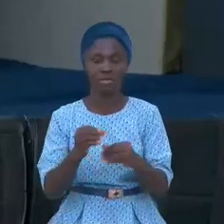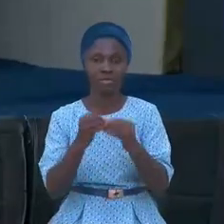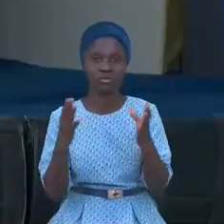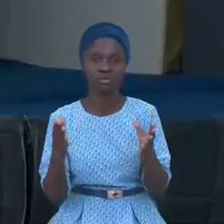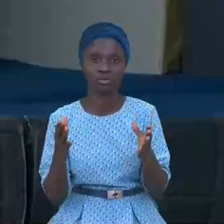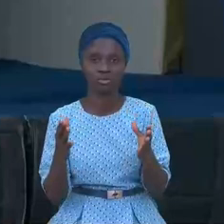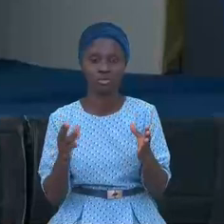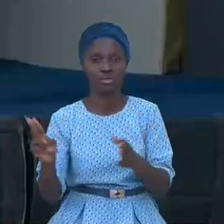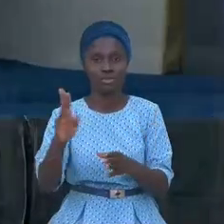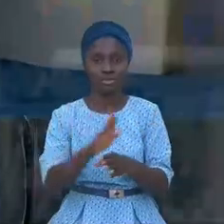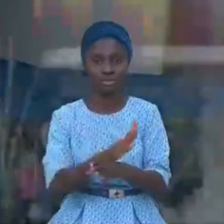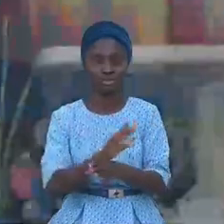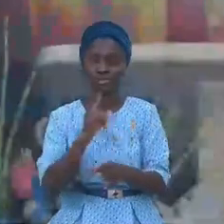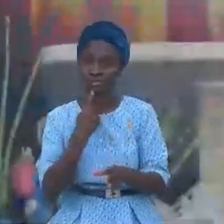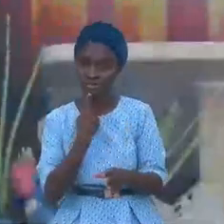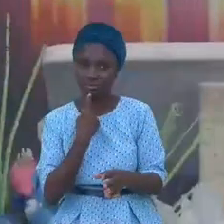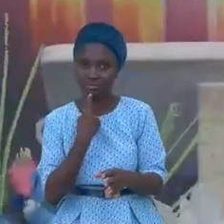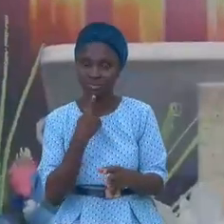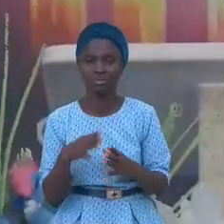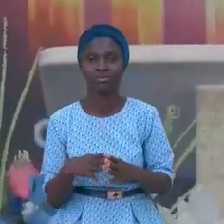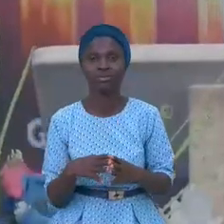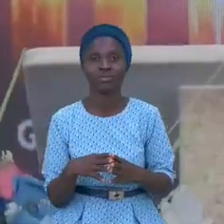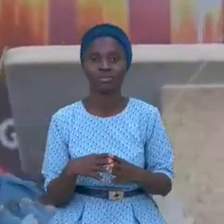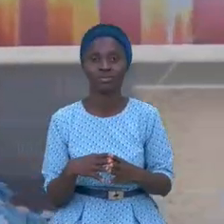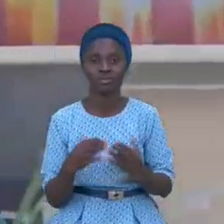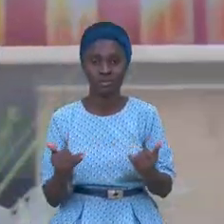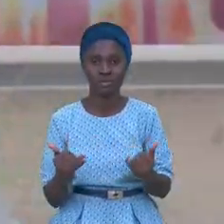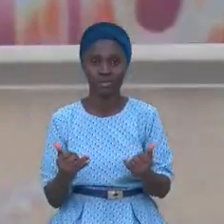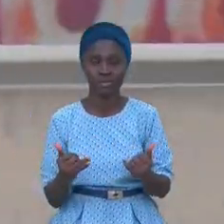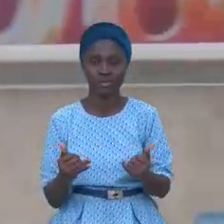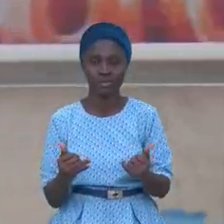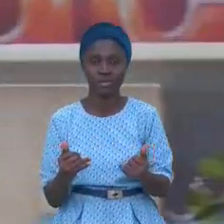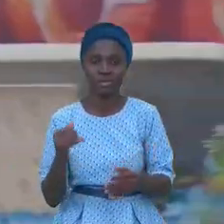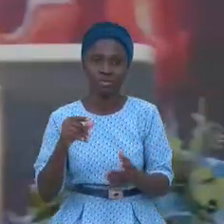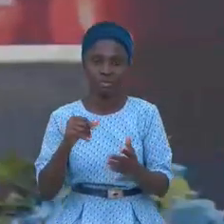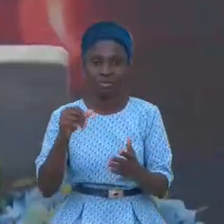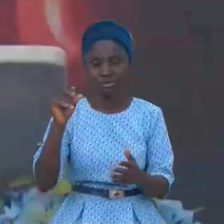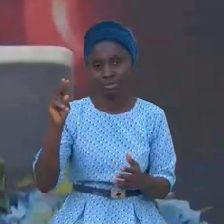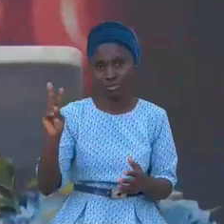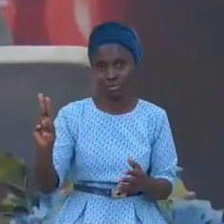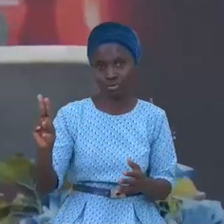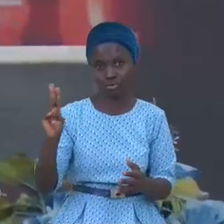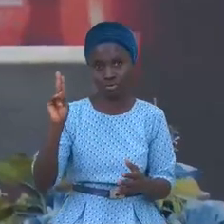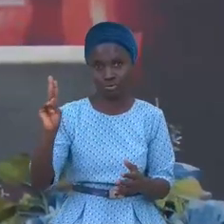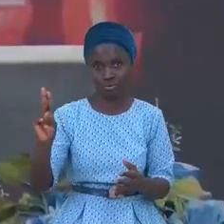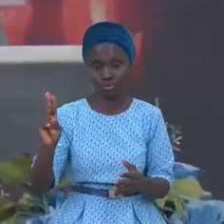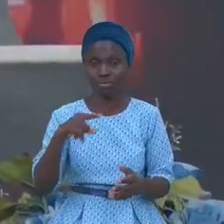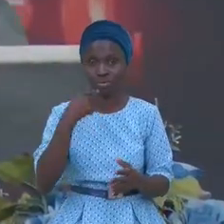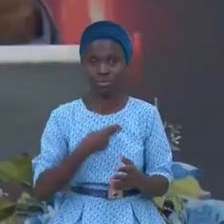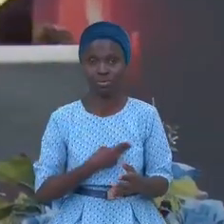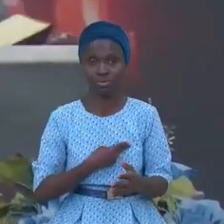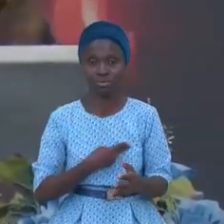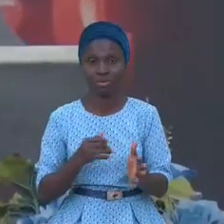le zèle de la jeunesse. Voyons les U. Le U nous parle que